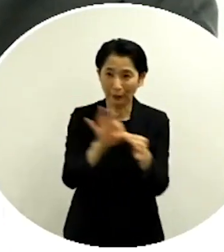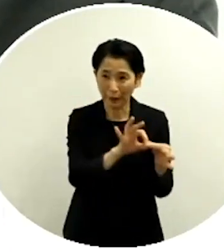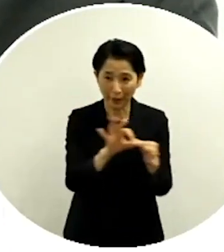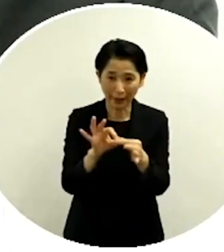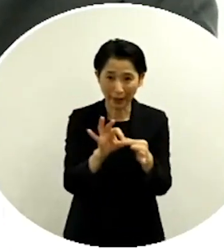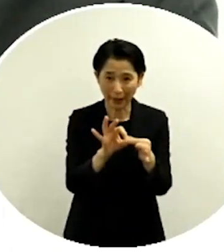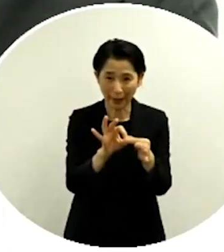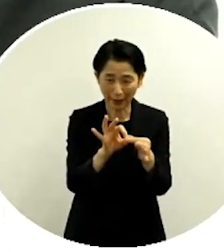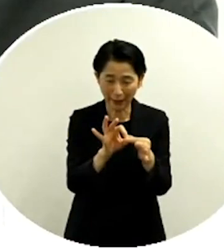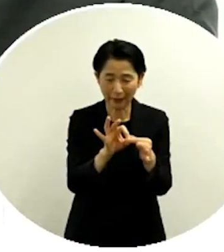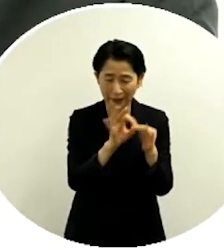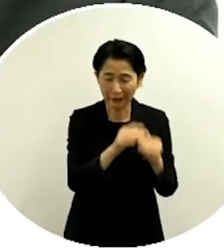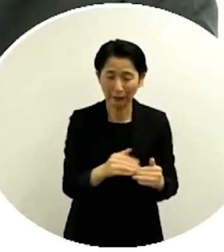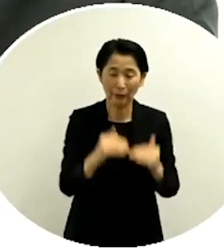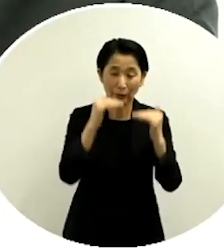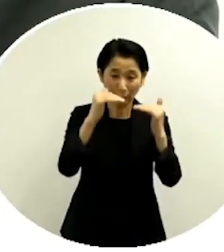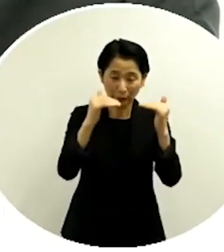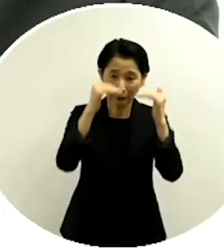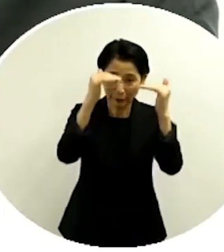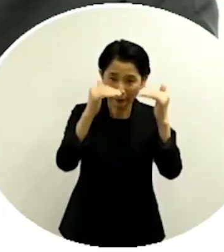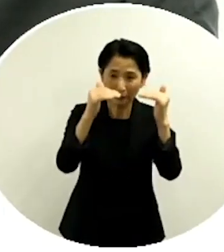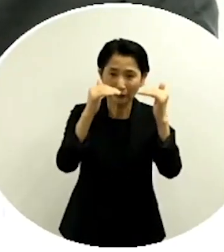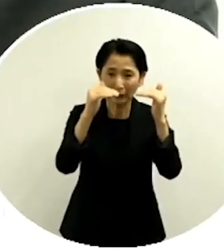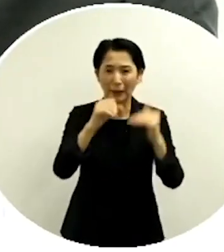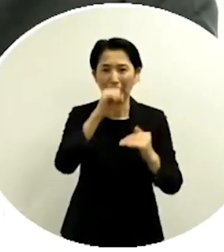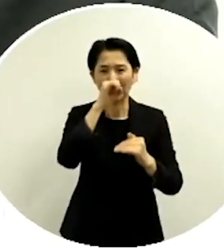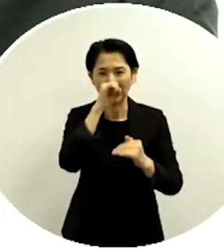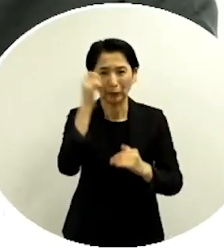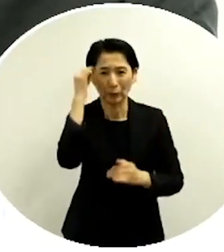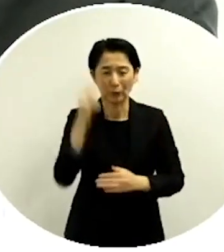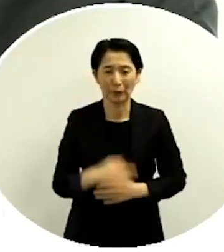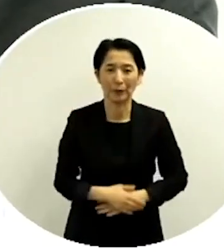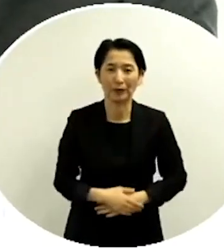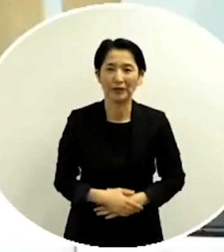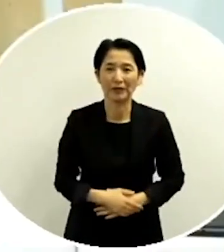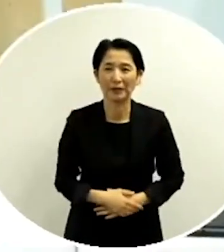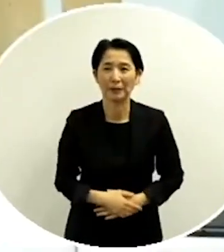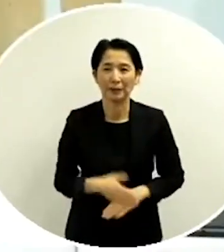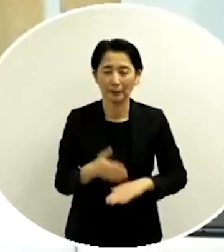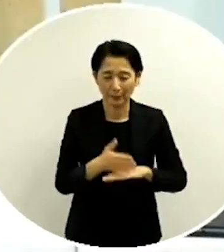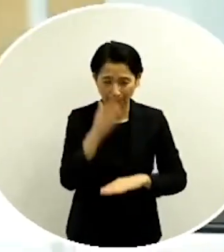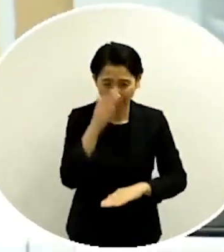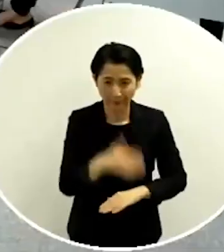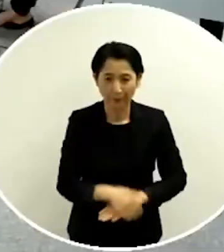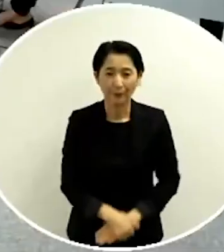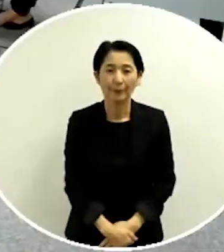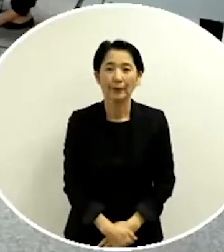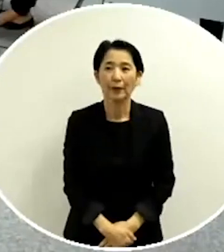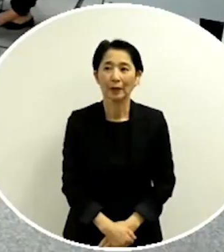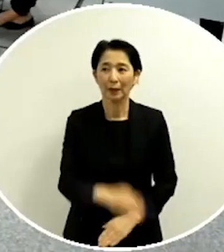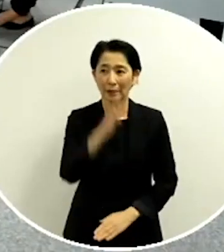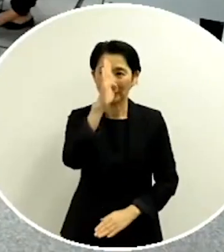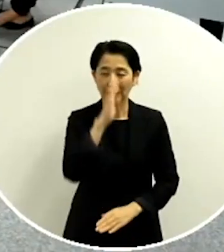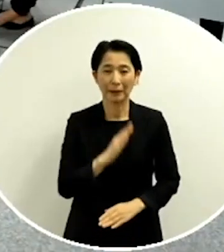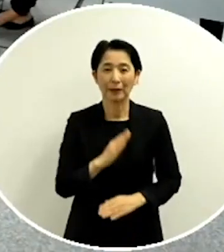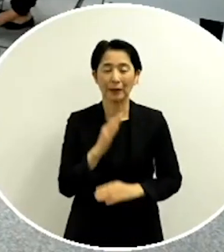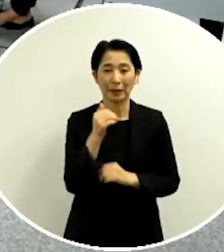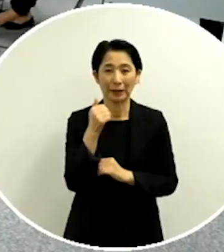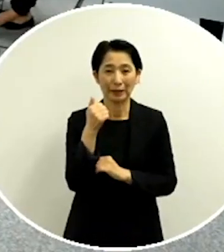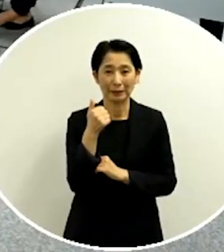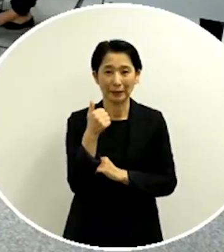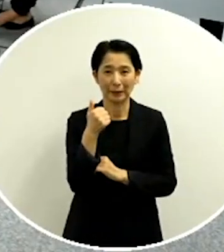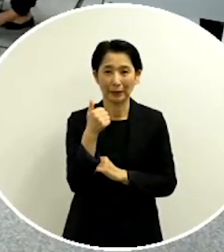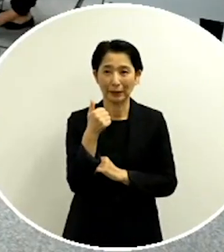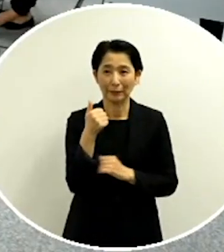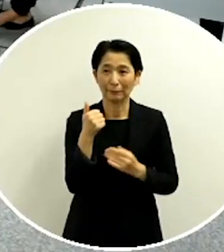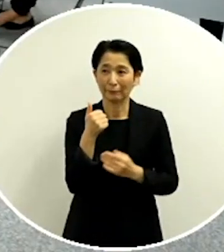相まって相乗効果を生んでいけばいいなと思っていますはいありがとうございましたいちかさん関連性の